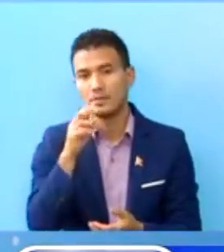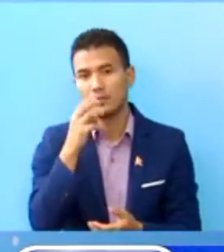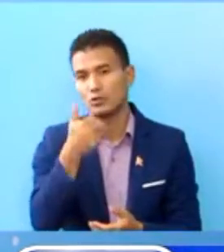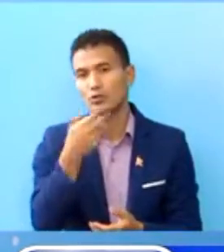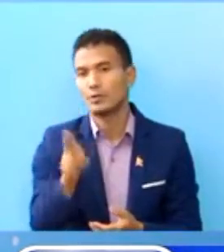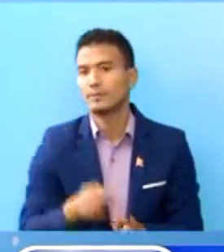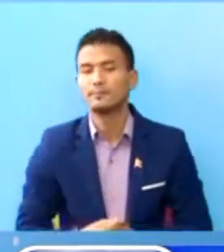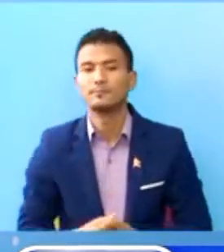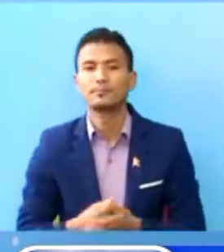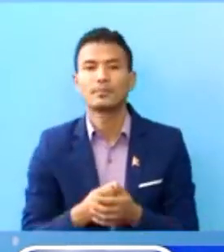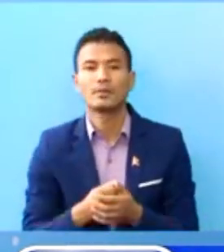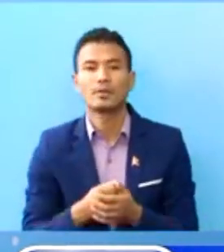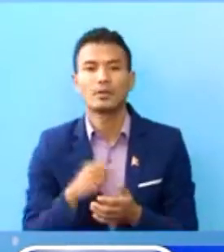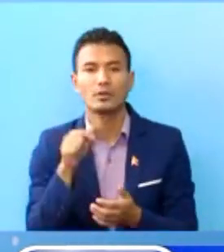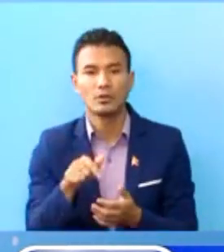डडेलधुराका 6 जना।